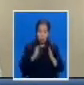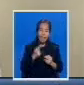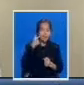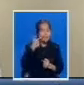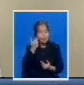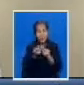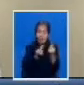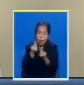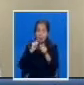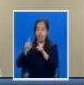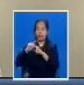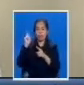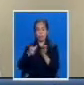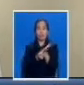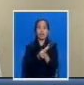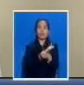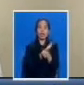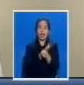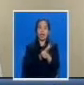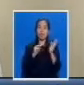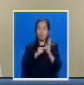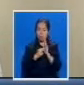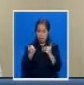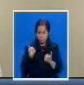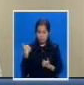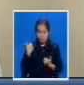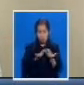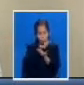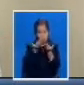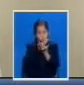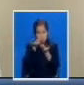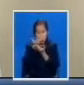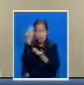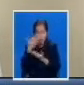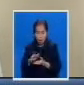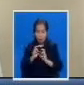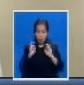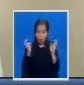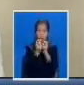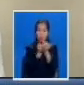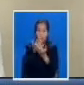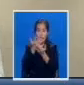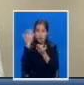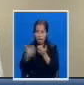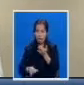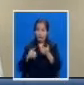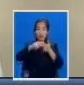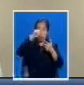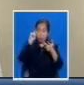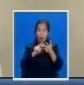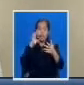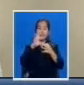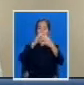ในเรื่องของการท่องเที่ยวมากขึ้นซึ่งก็เคยมีการพูดคุยกันในรายการนี้มาแล้วนะครับพร้อมๆกันไปก็มีในส่วนของภาคอุตสาหกรร